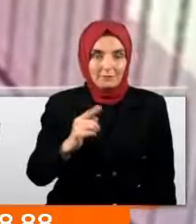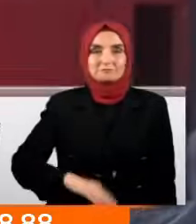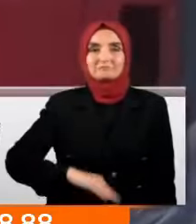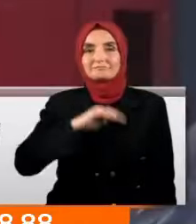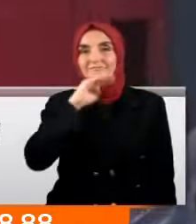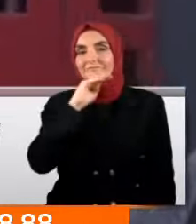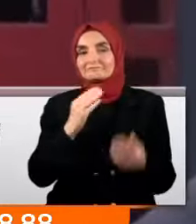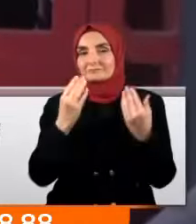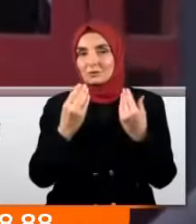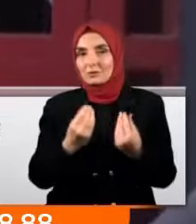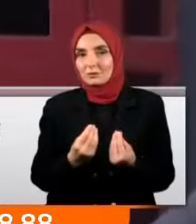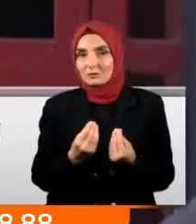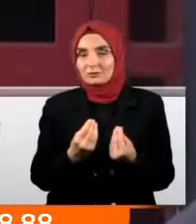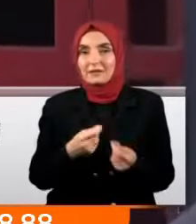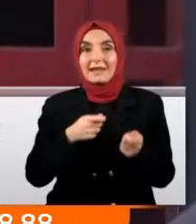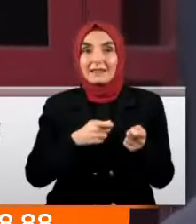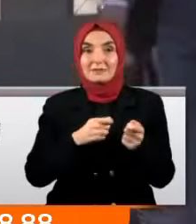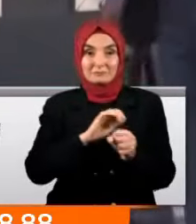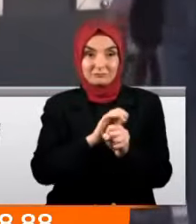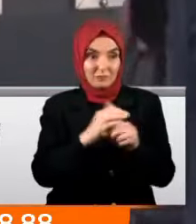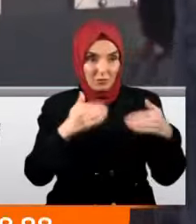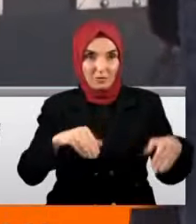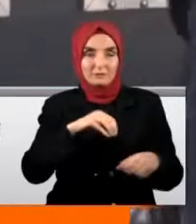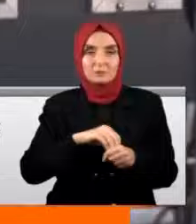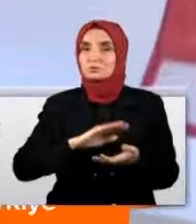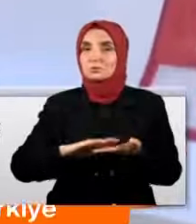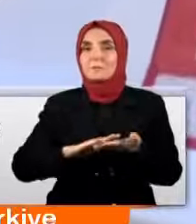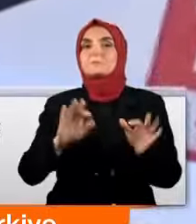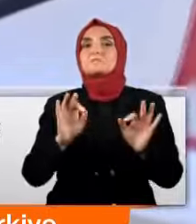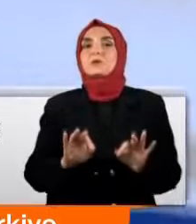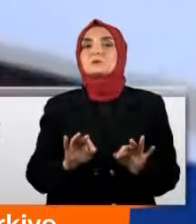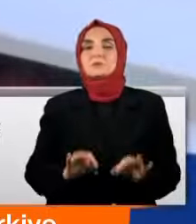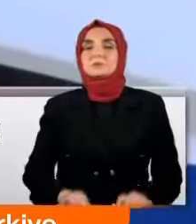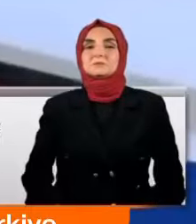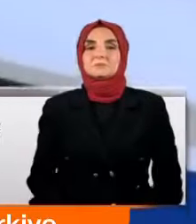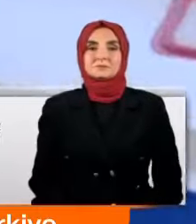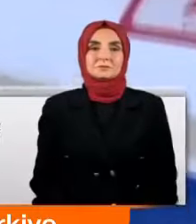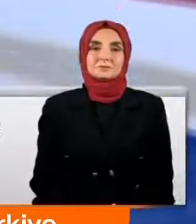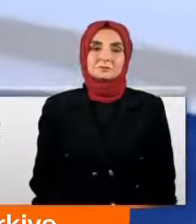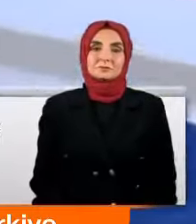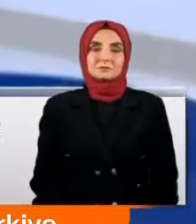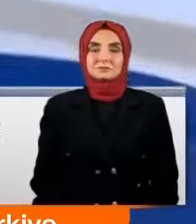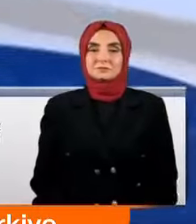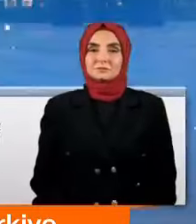Eğitimde şiddeti önlemeye yönelik düzenleme için düğmeye basıldı.